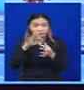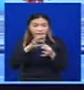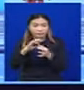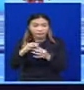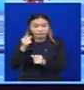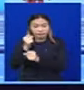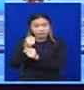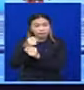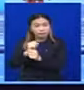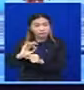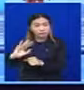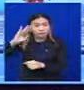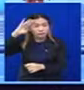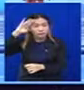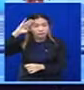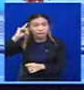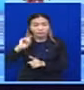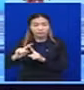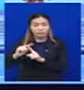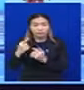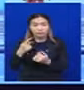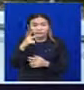ทำงานของกองทัพบกให้มีประสิทธิภาพค่ะ